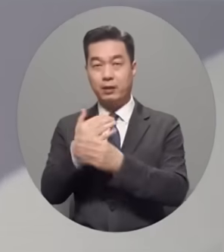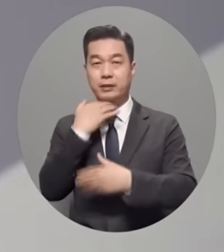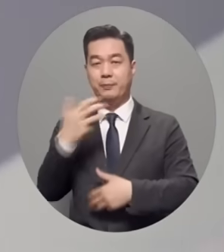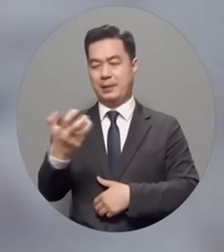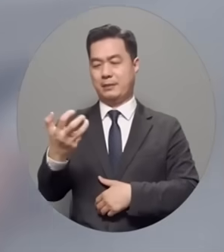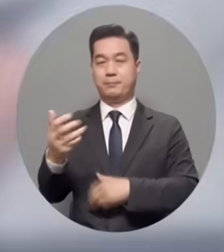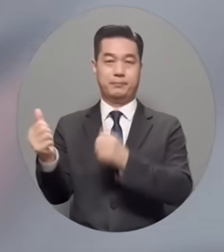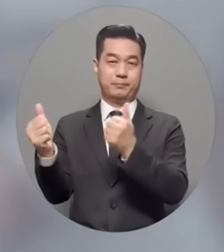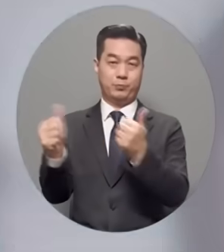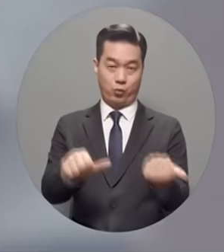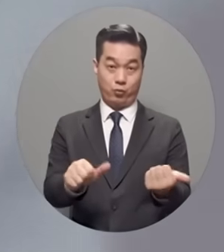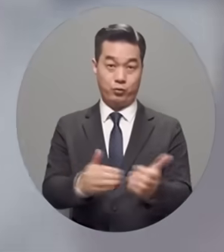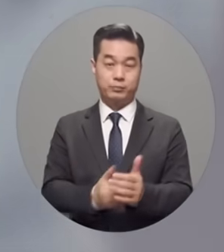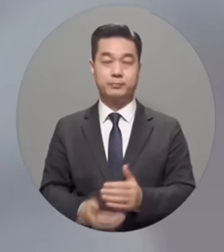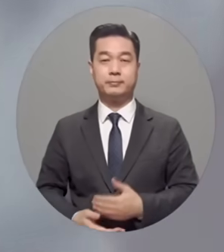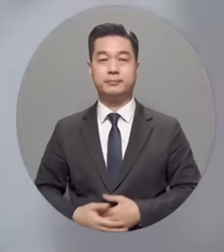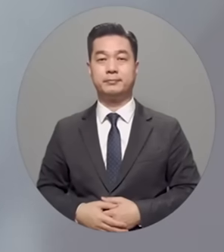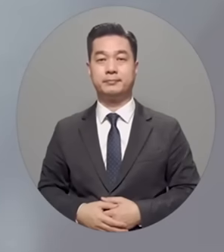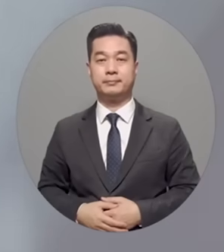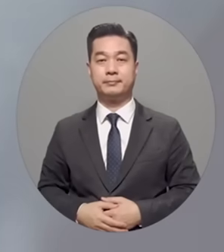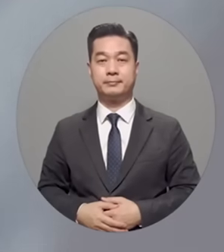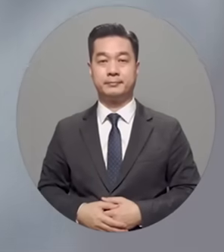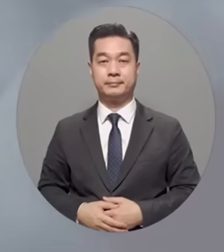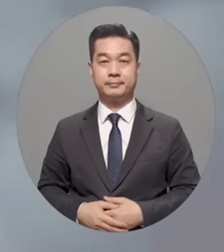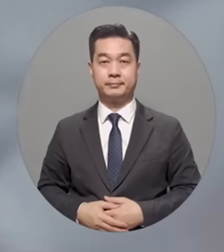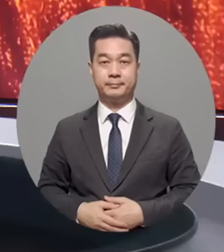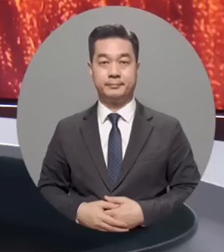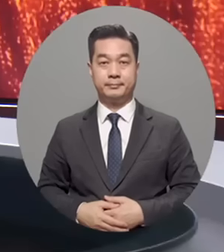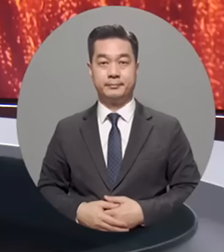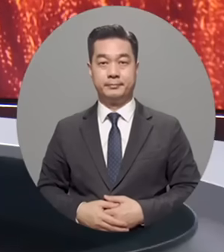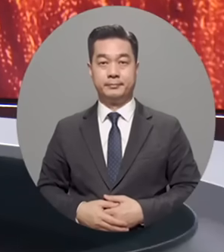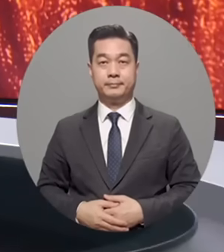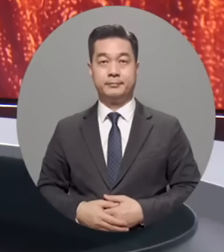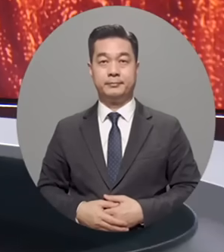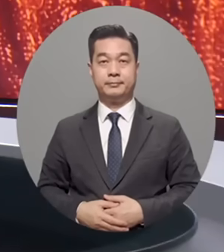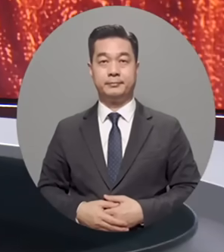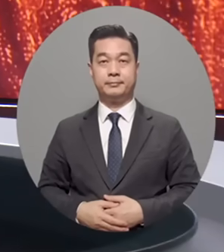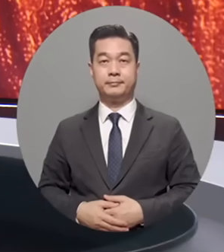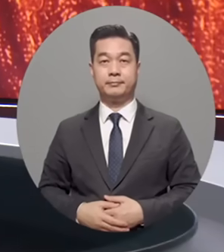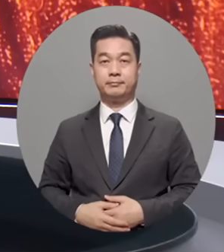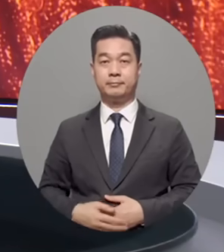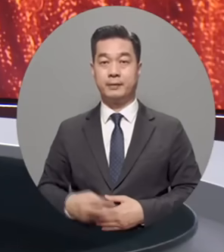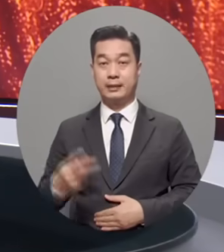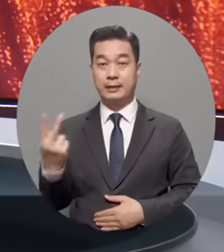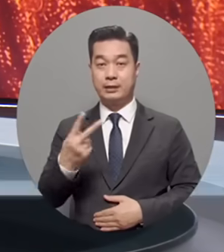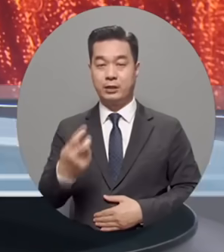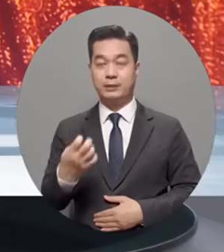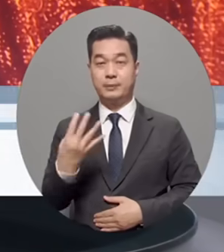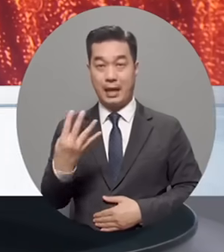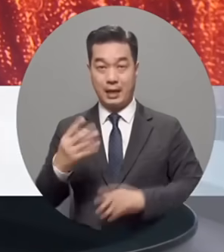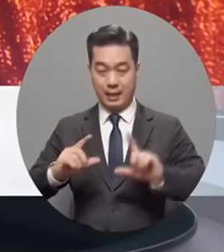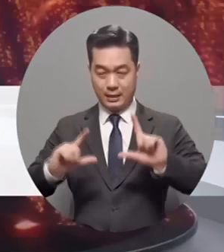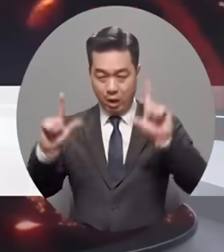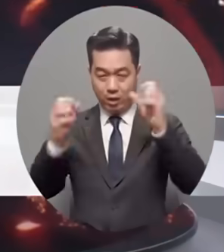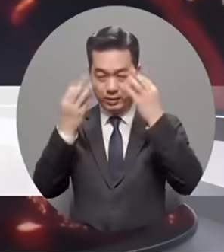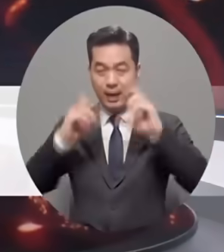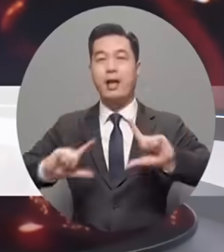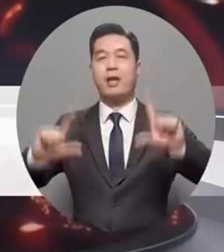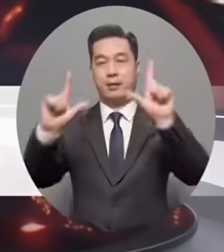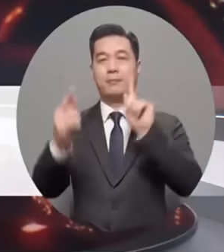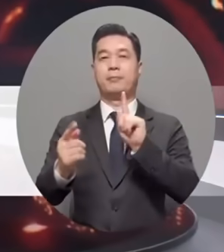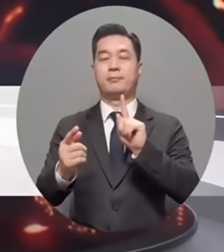나이에 사망했습니다. MBC 뉴스 류현준입니다. 2024년 새해를 맞아서